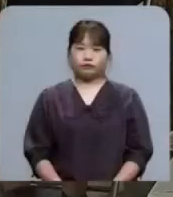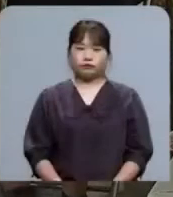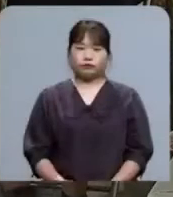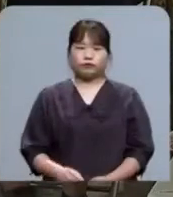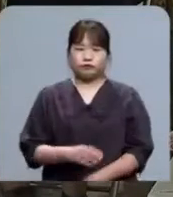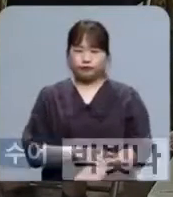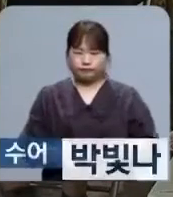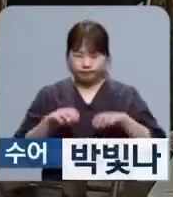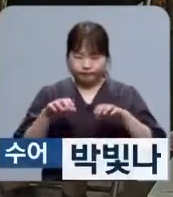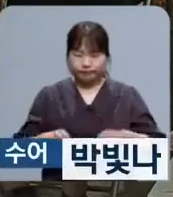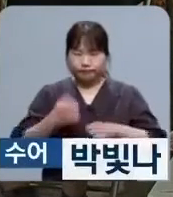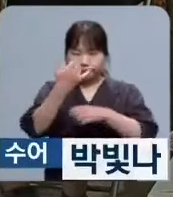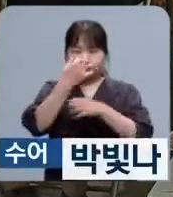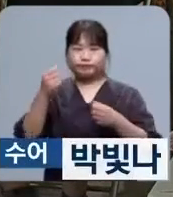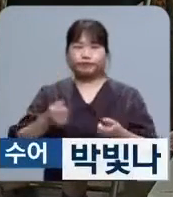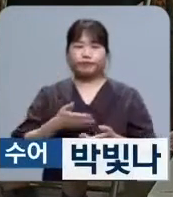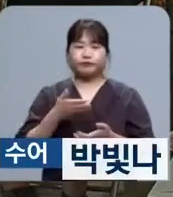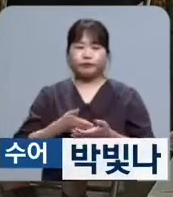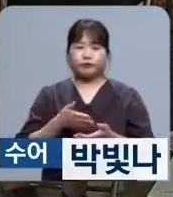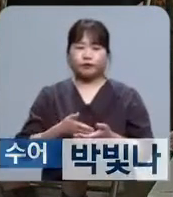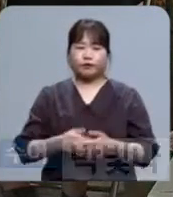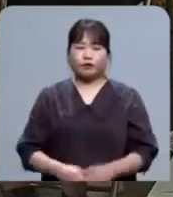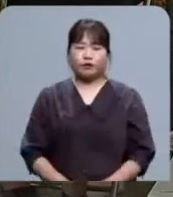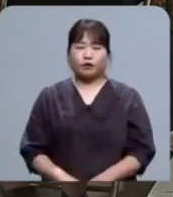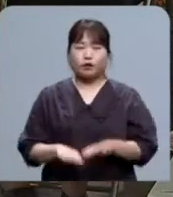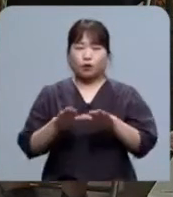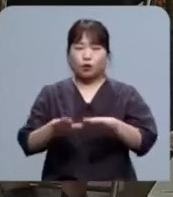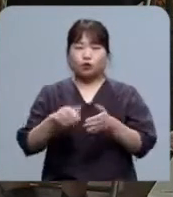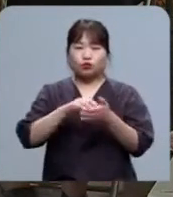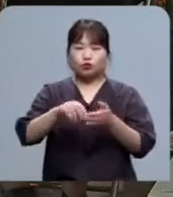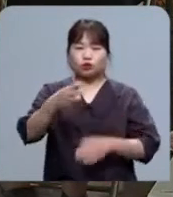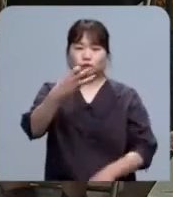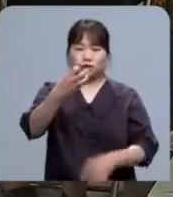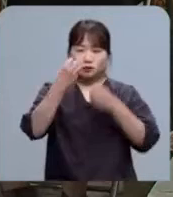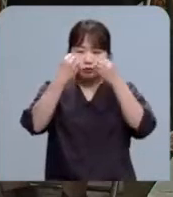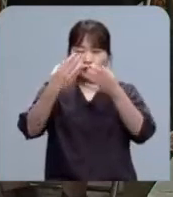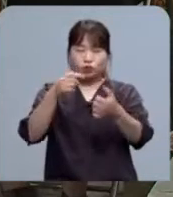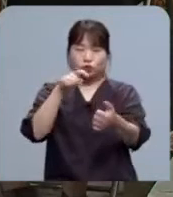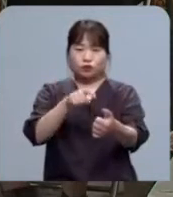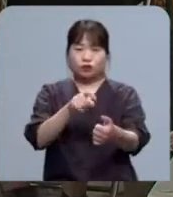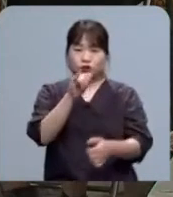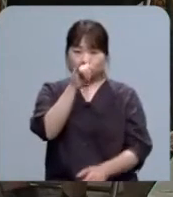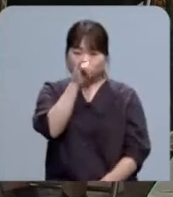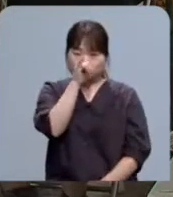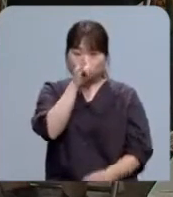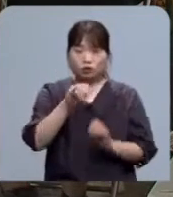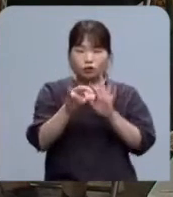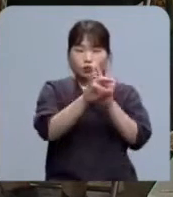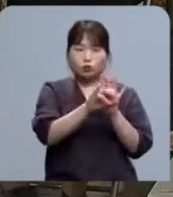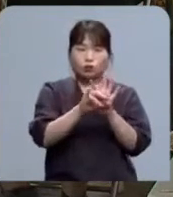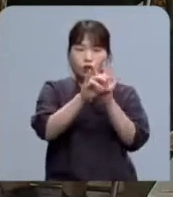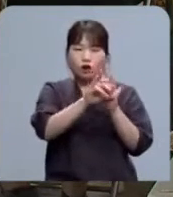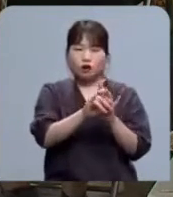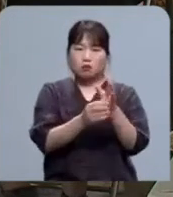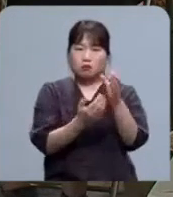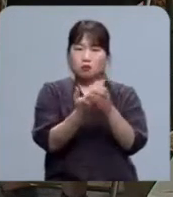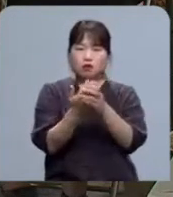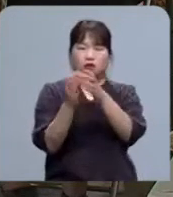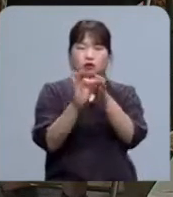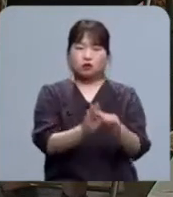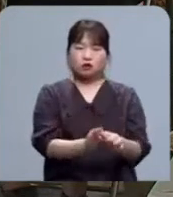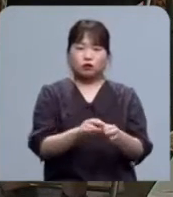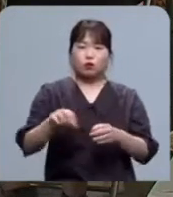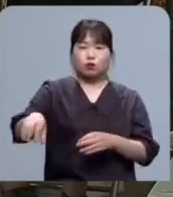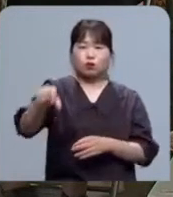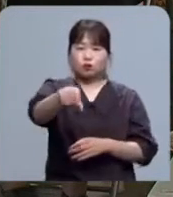아니었습니까 9시 충북 였습니다 충북에서 오늘 13명의 신규 악 신자가 나오는 등 코로나 1 확산 3가 이어졌습니다 지옥